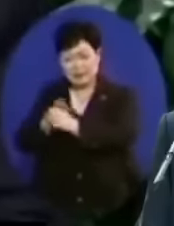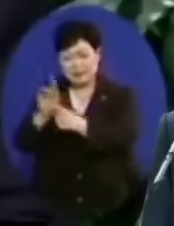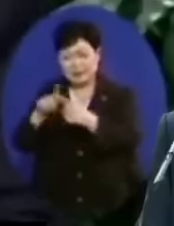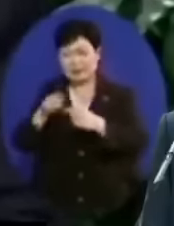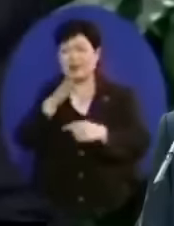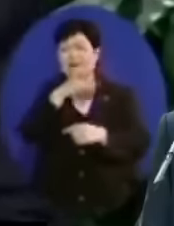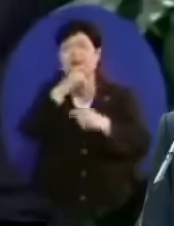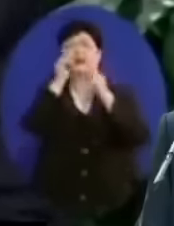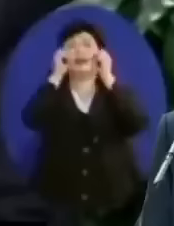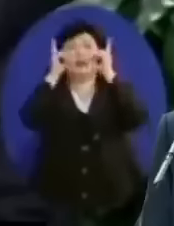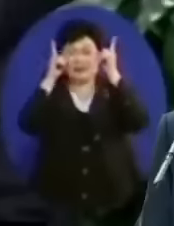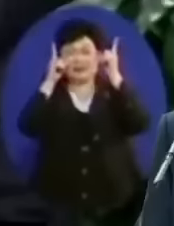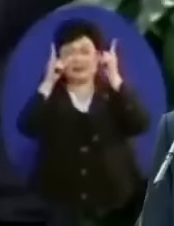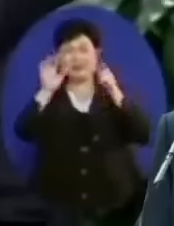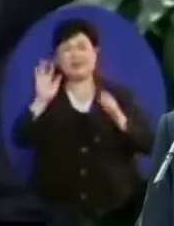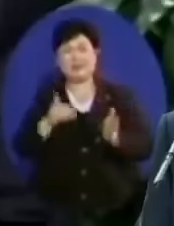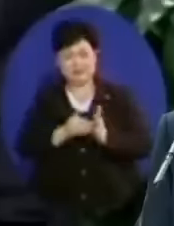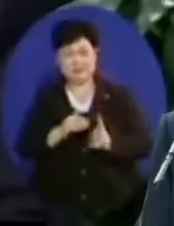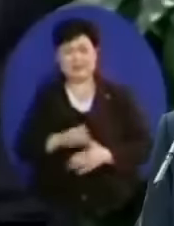주셨습니다.